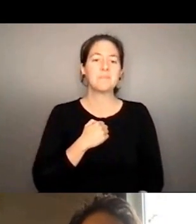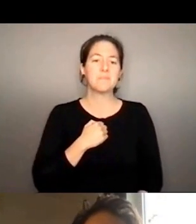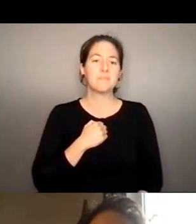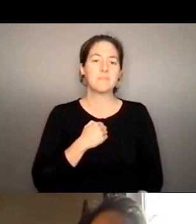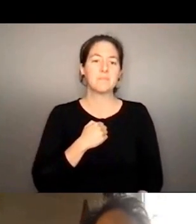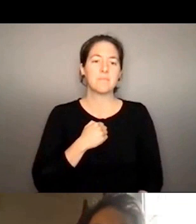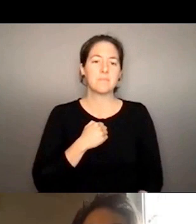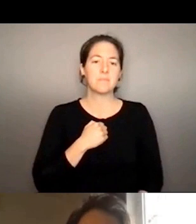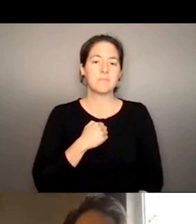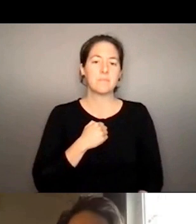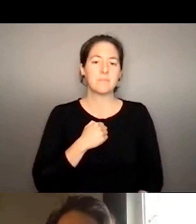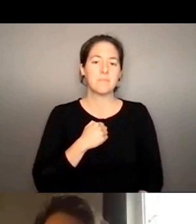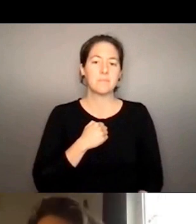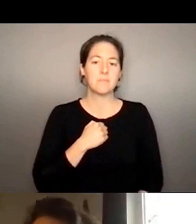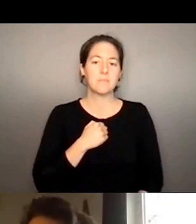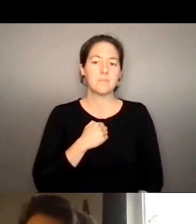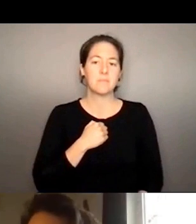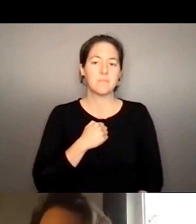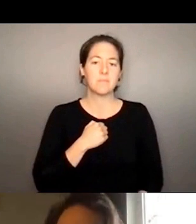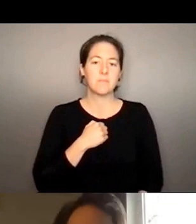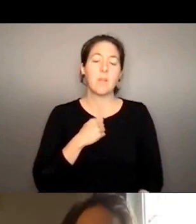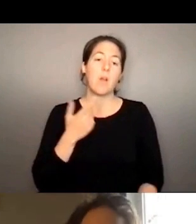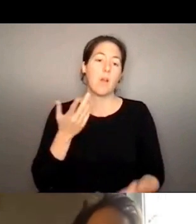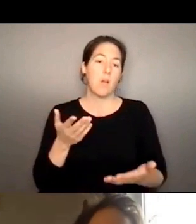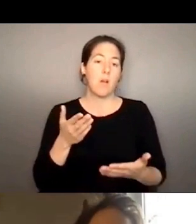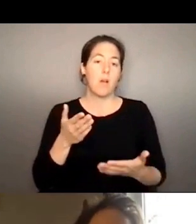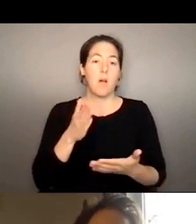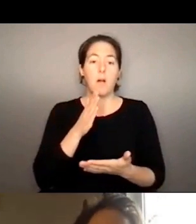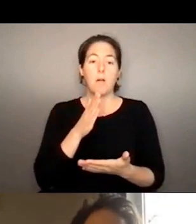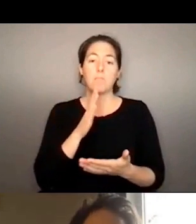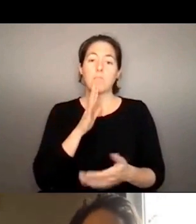Oui. Fait que c'est ça, je vous arrête sur peut-être ce